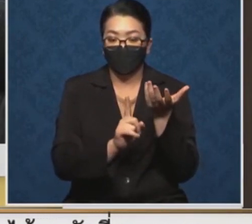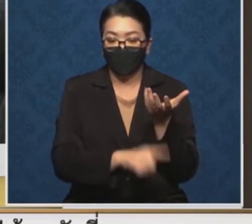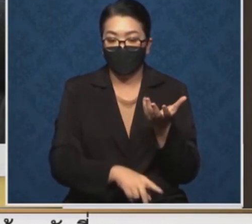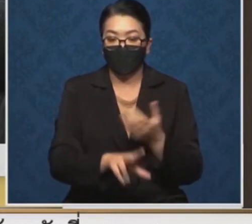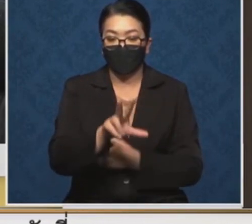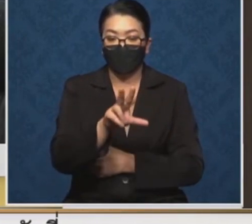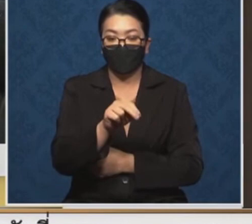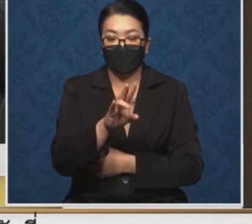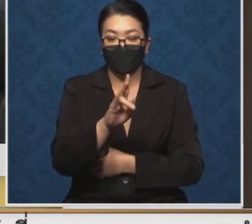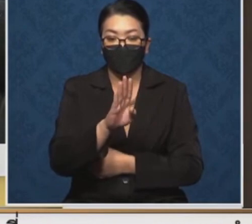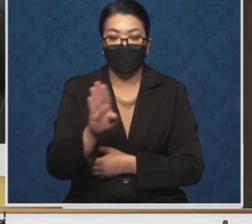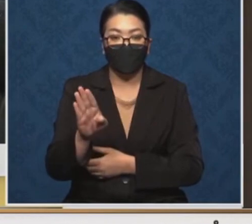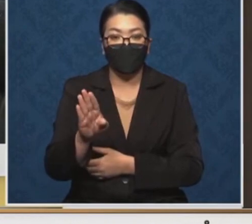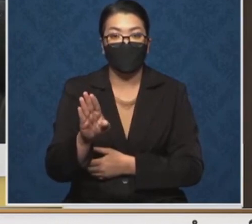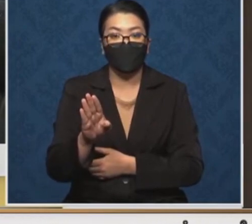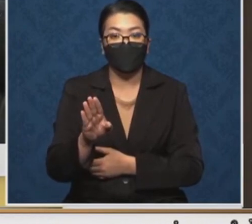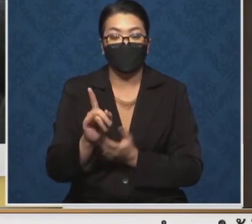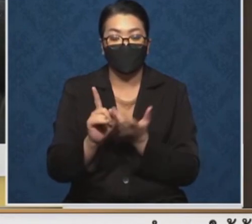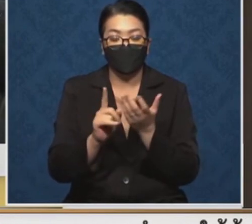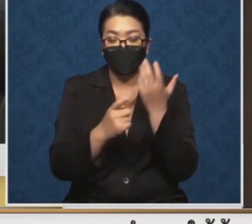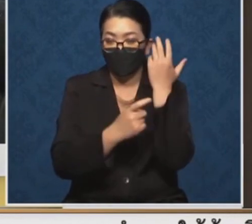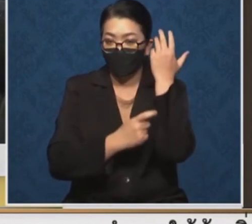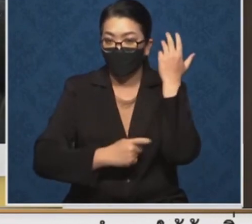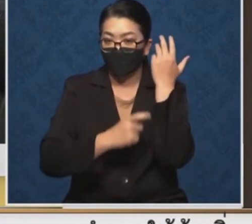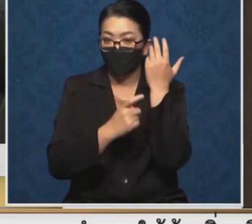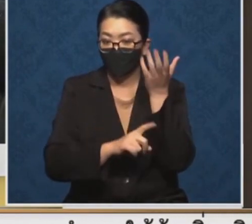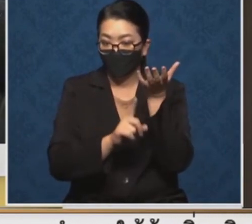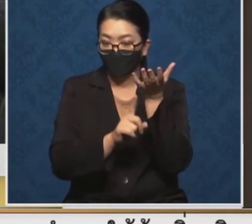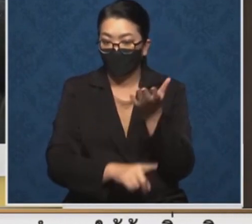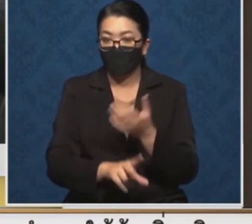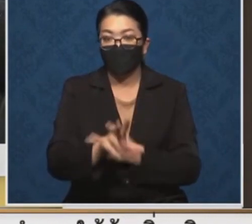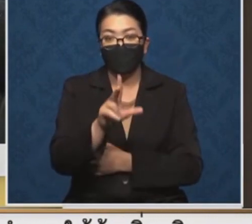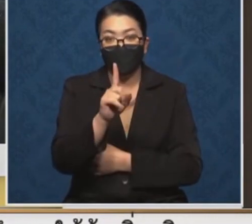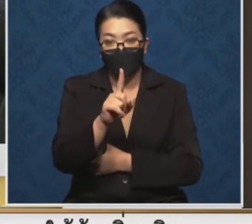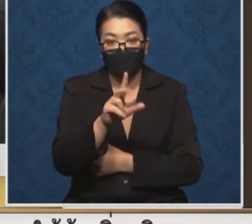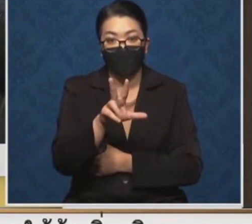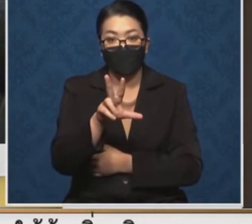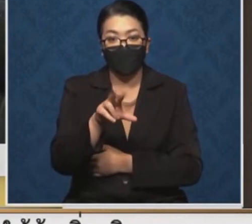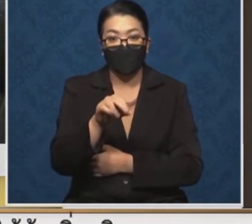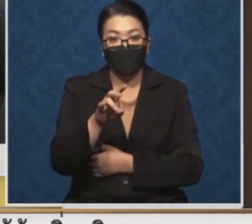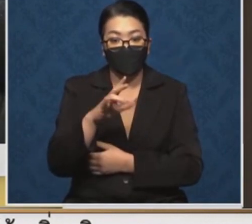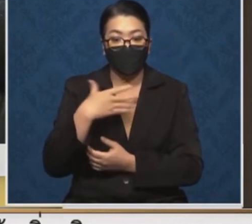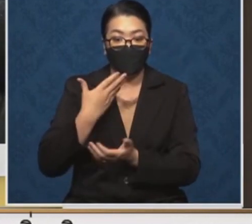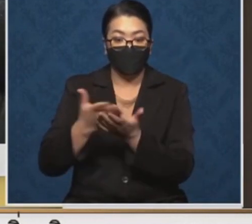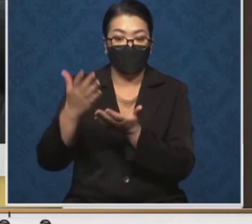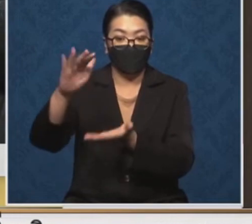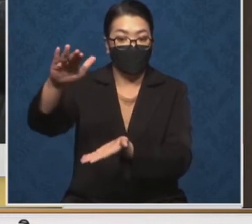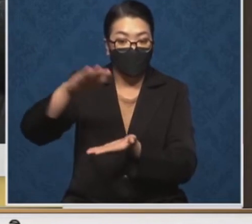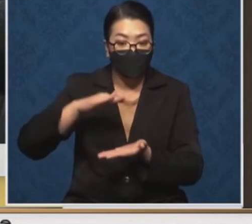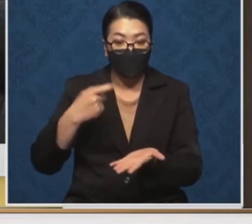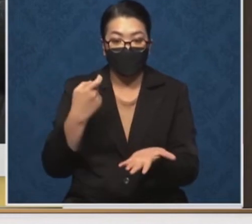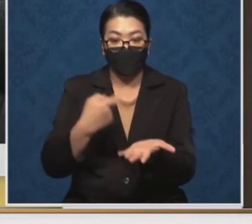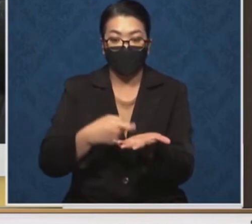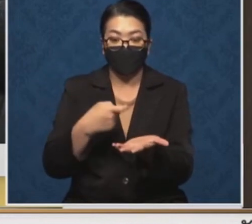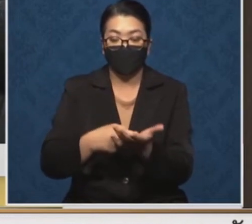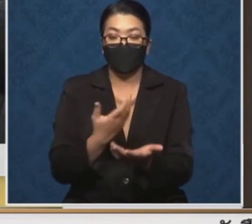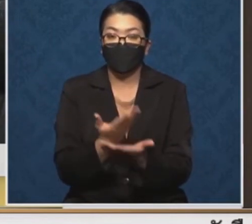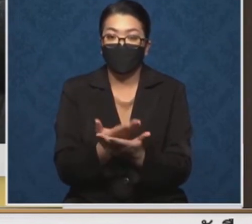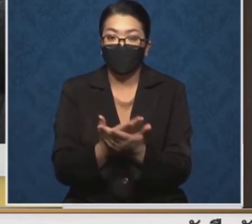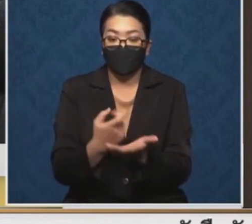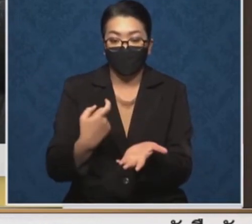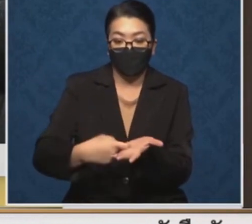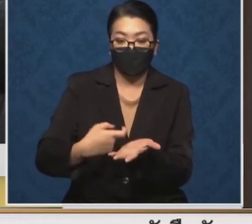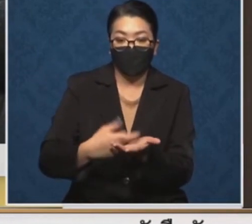26สตางค์แต่ท่านประธานครับตอนซื้อเข้ารับประกันรายได้บางกันราคา